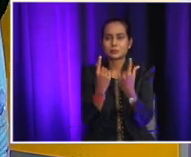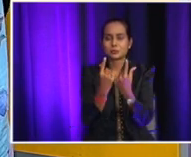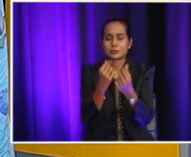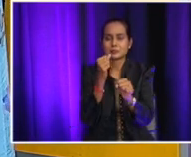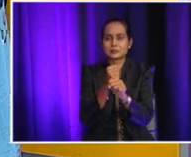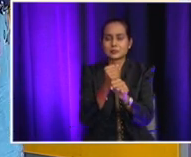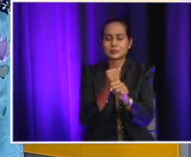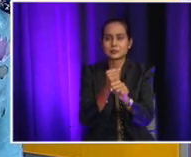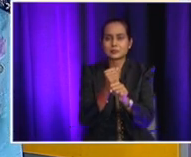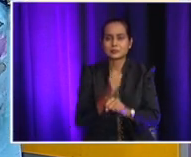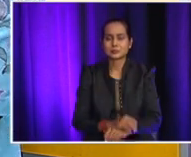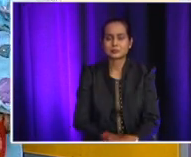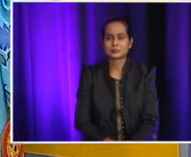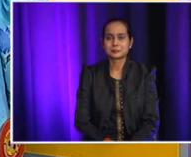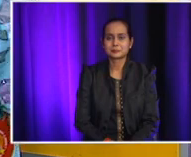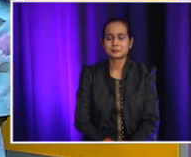siapa ndak bagi